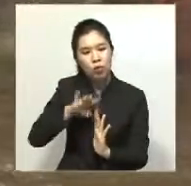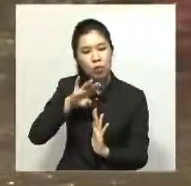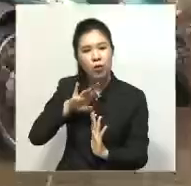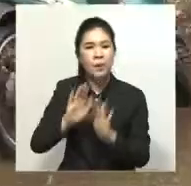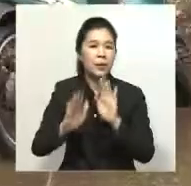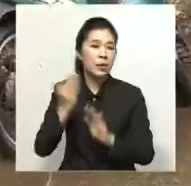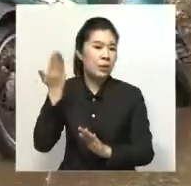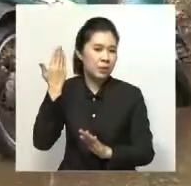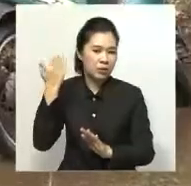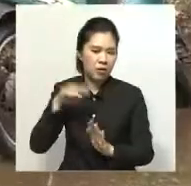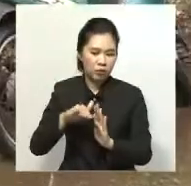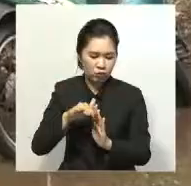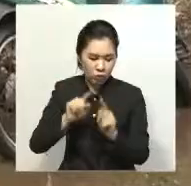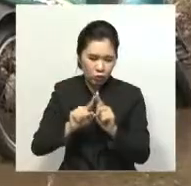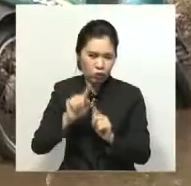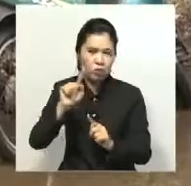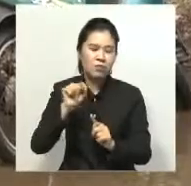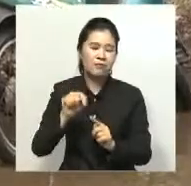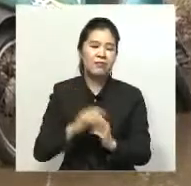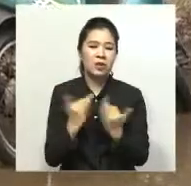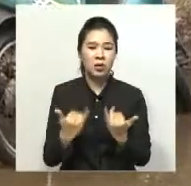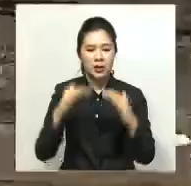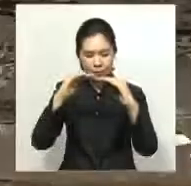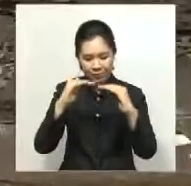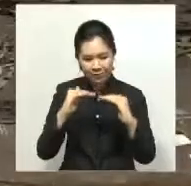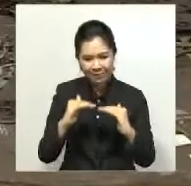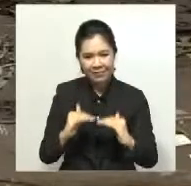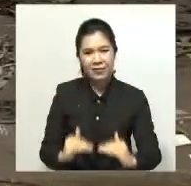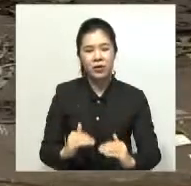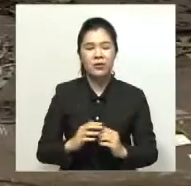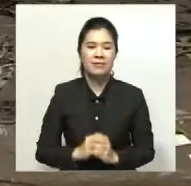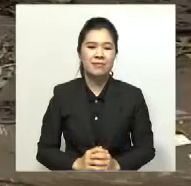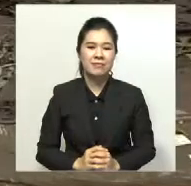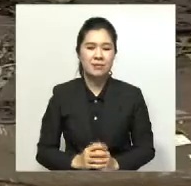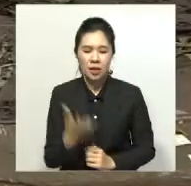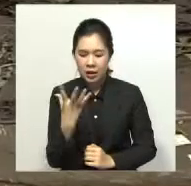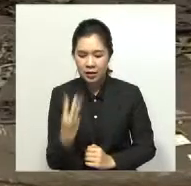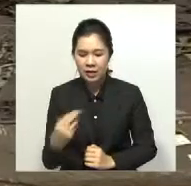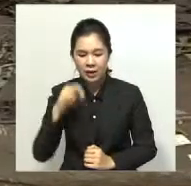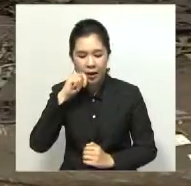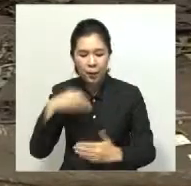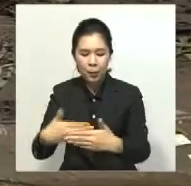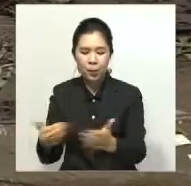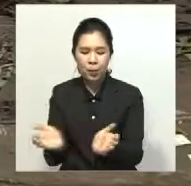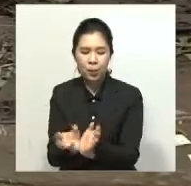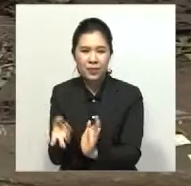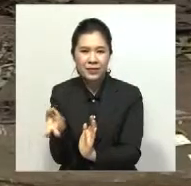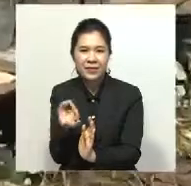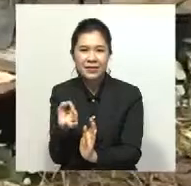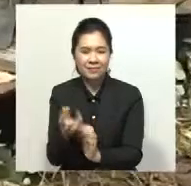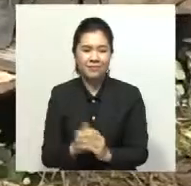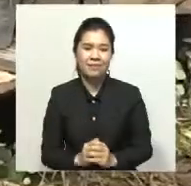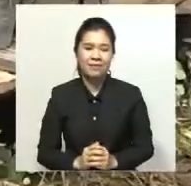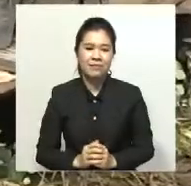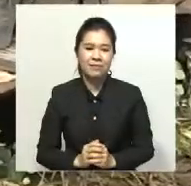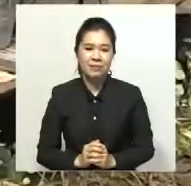าล่าสุดค่ะสถานการณ์คลี่คลายแล้วนะคะน้ำลดลงอย่างต่อเนื่องเหลือน้ำท่วมขังเพียงเล็กน้อยและบางจุดค่ะ